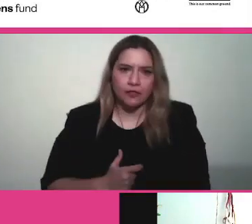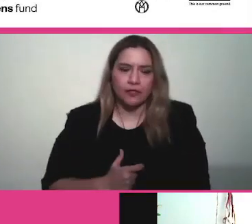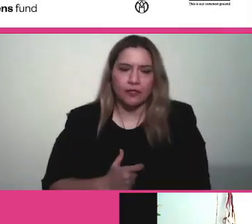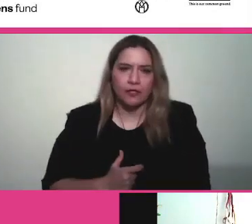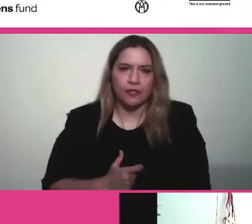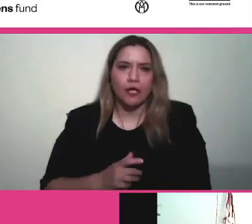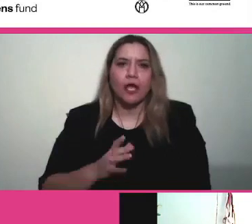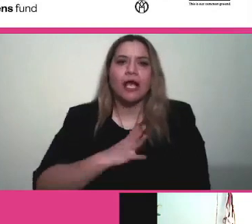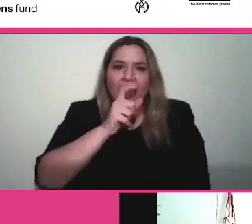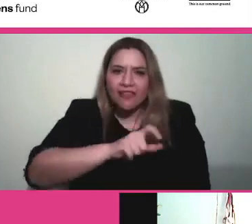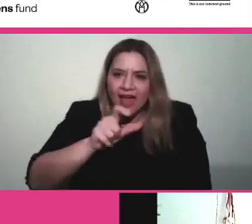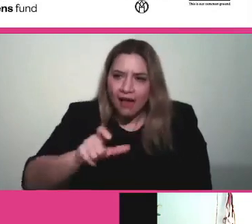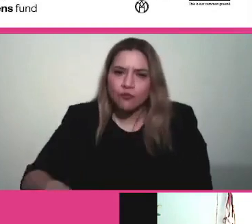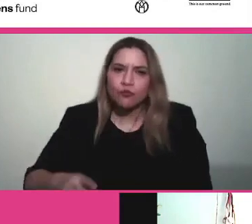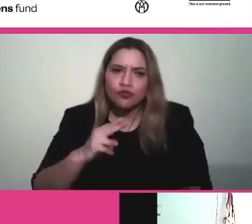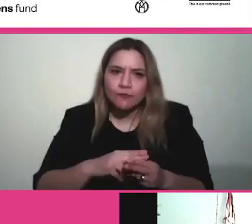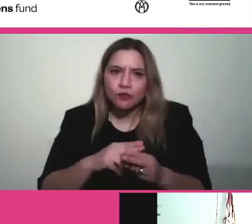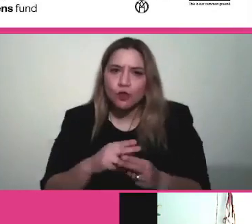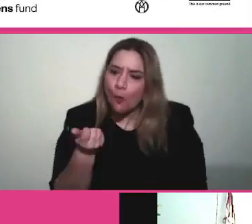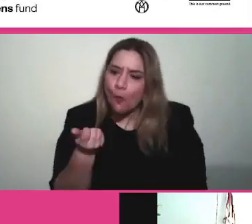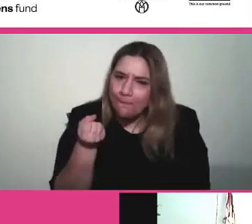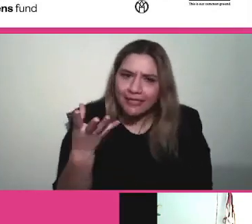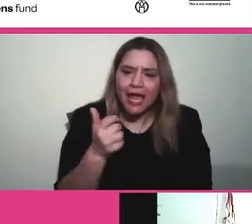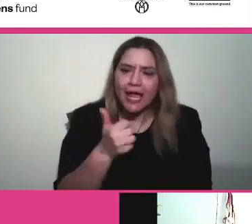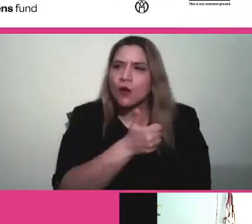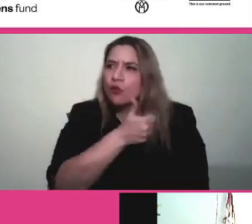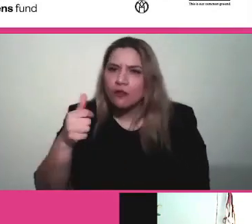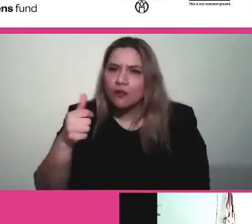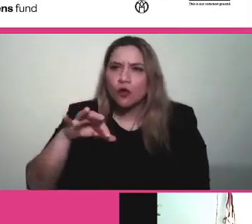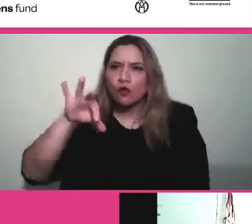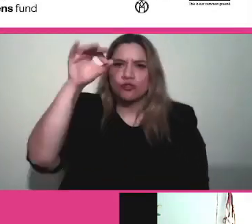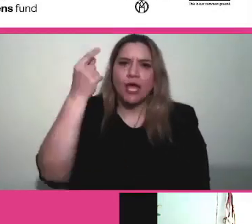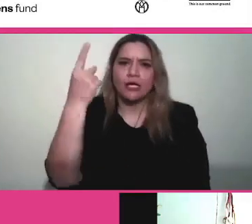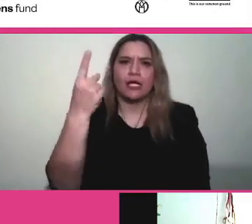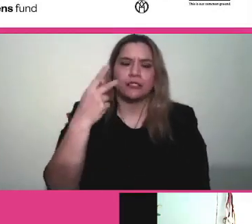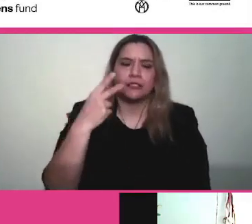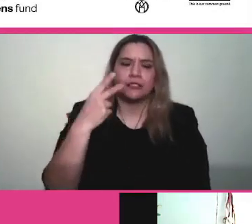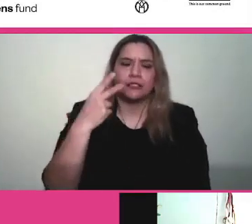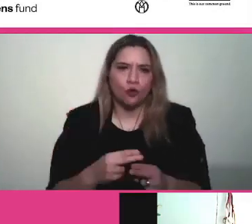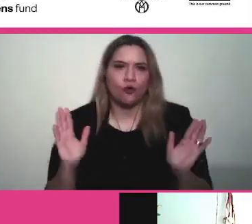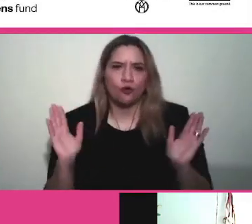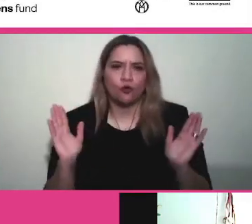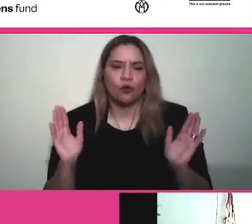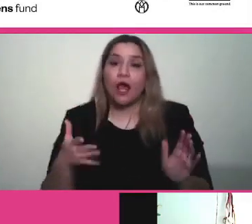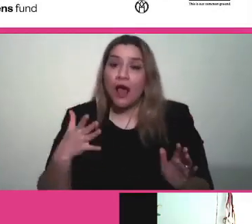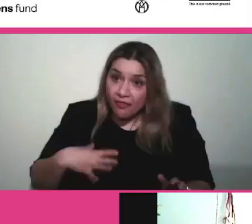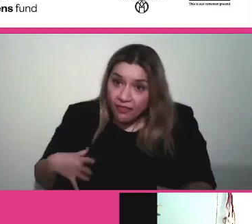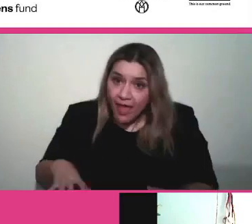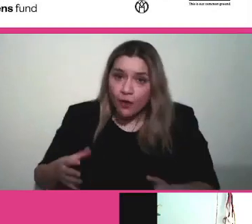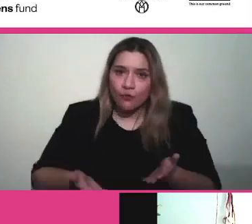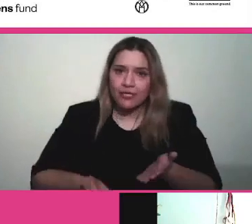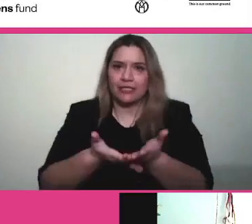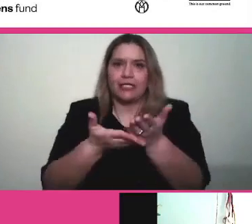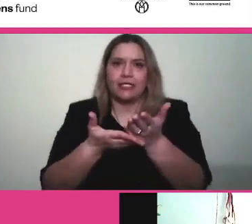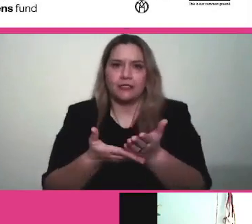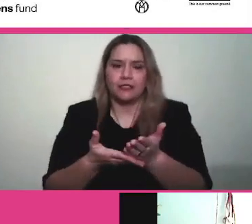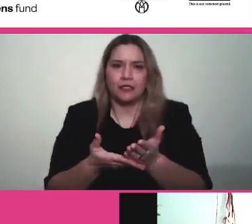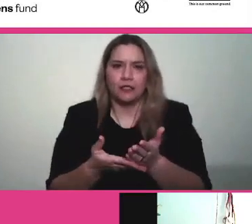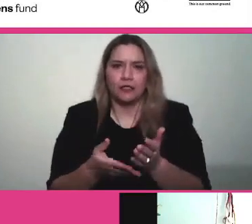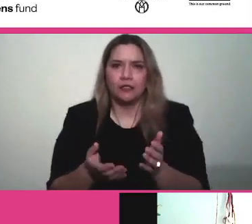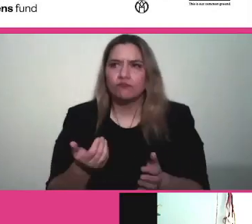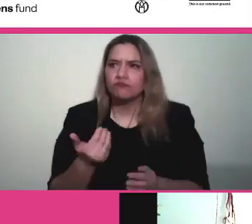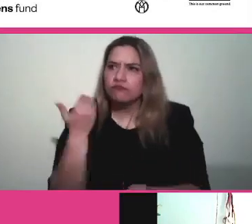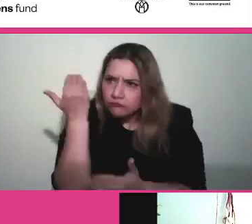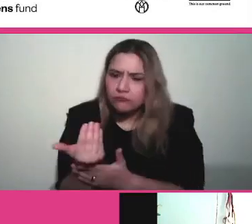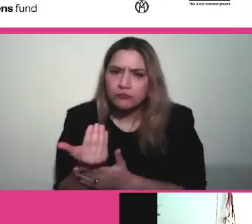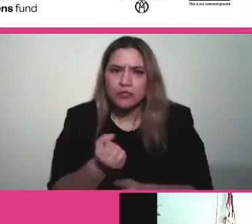άνθρωπος μετράει, με το δικό του τρόπο μοναδικό μετράει. Θέλουμε τη στήριξη, προσπαθούμε να την, όχι να την επιβάλλουμε.